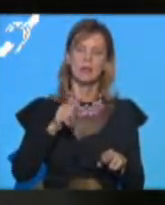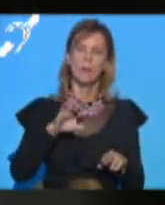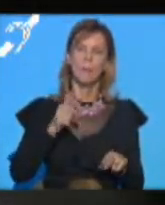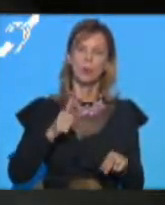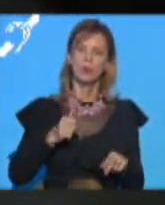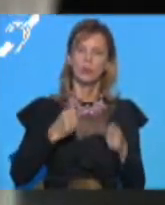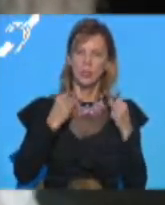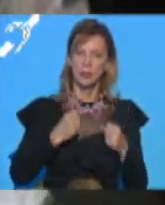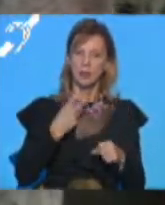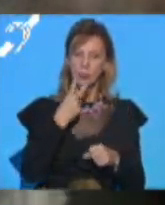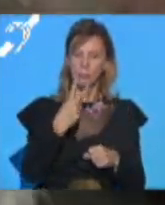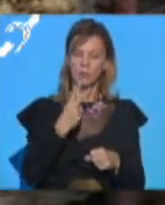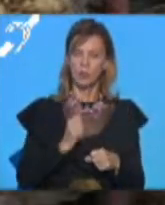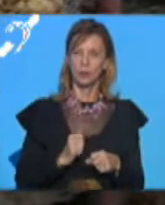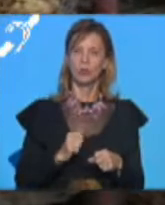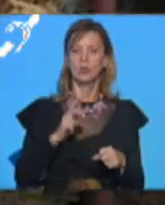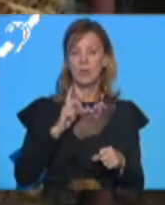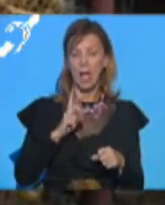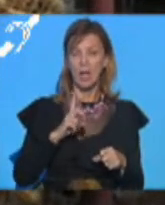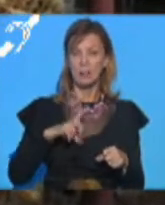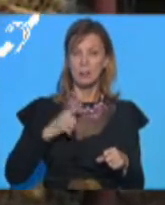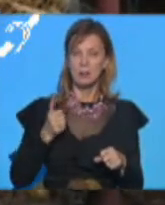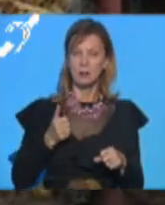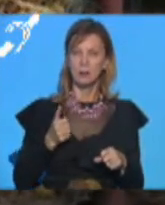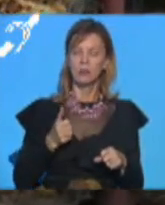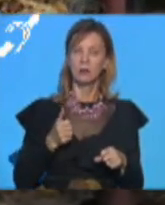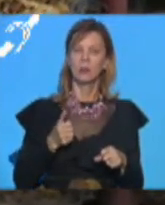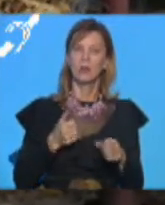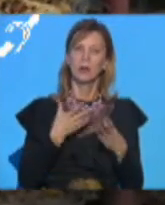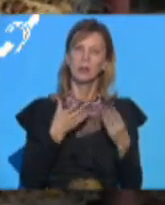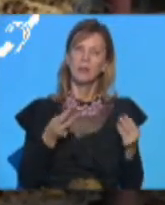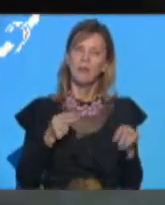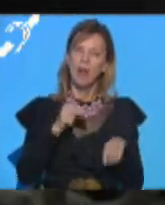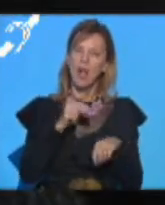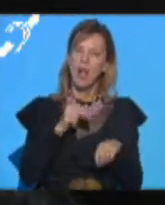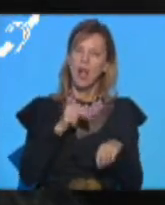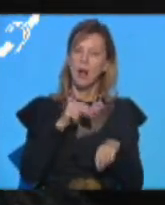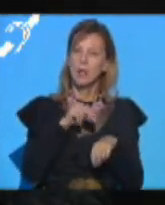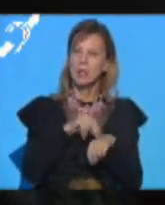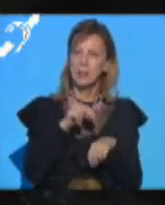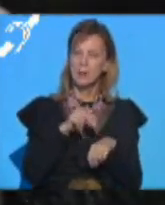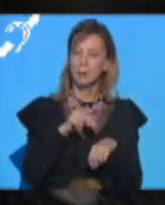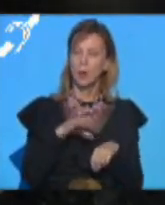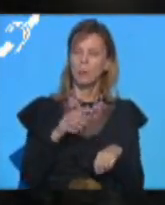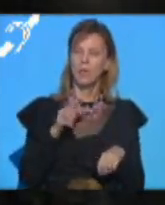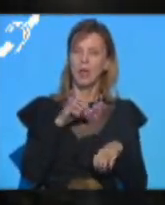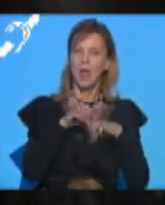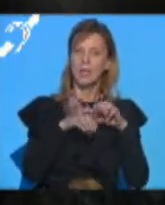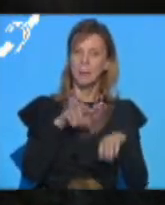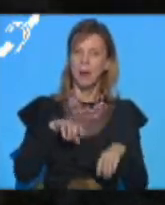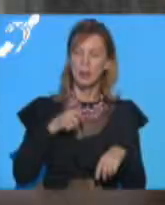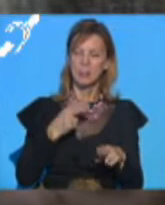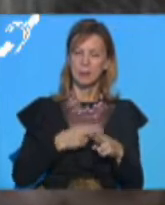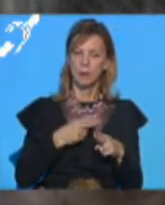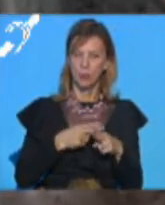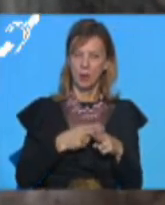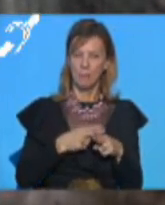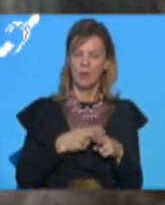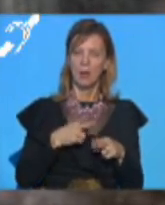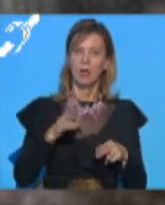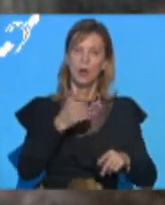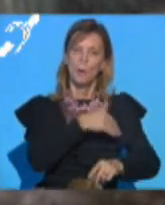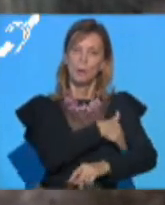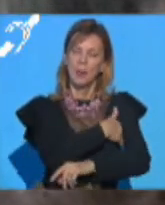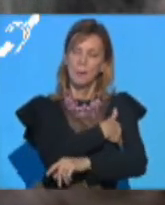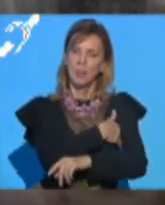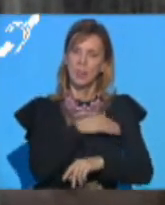observat în fazele inițiale ale bolii. Totuși există manifestări care le pot da de bănuit fermierilor că animalele sunt bolnave. Le luăm temperatura.